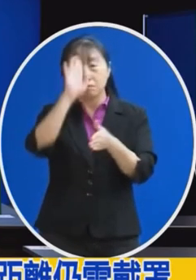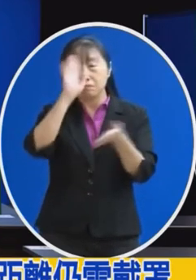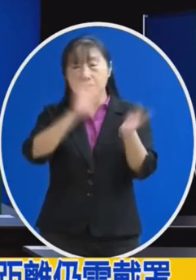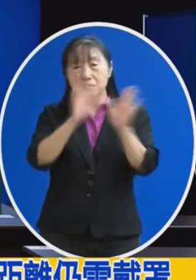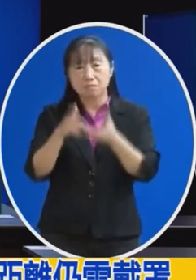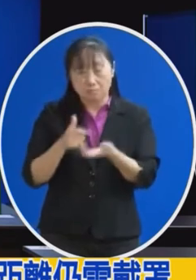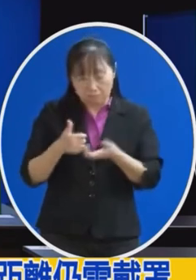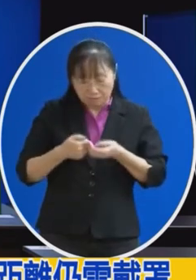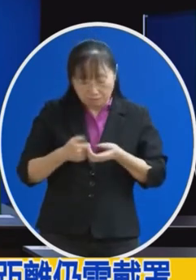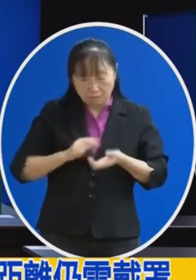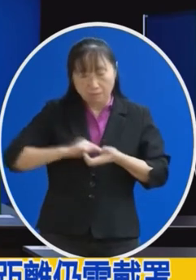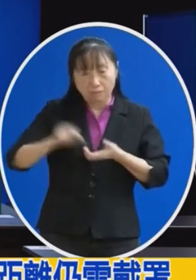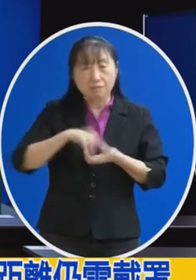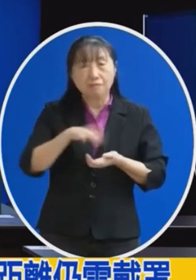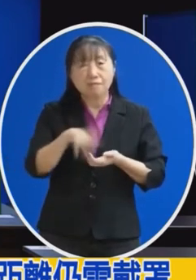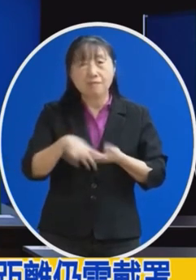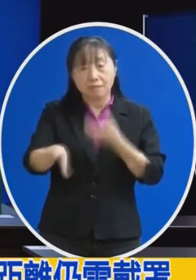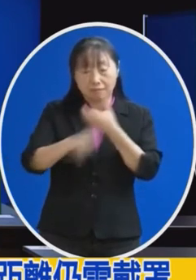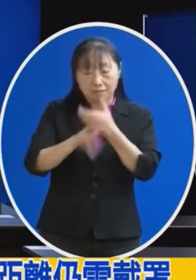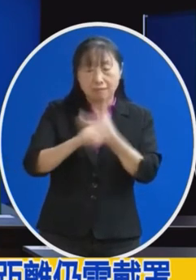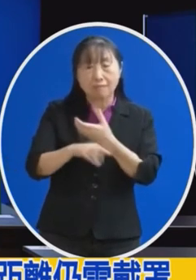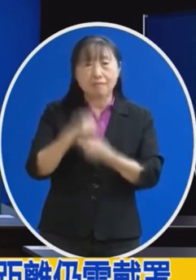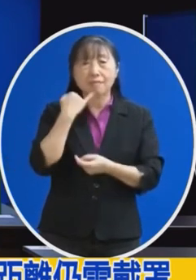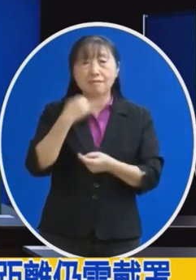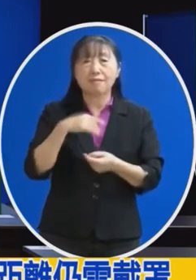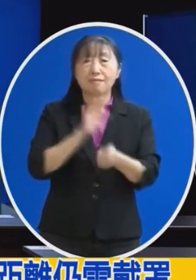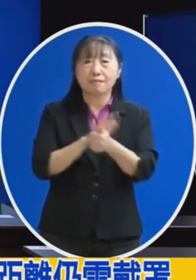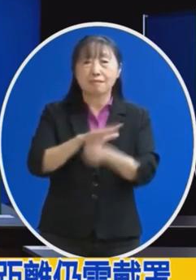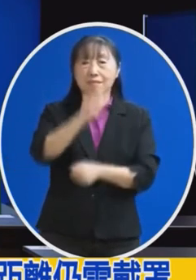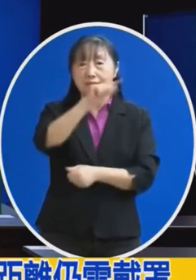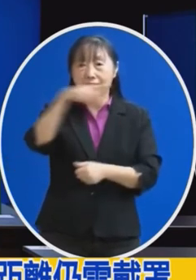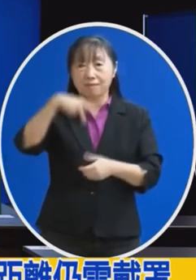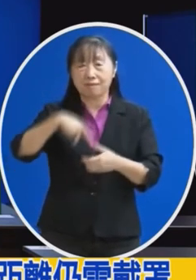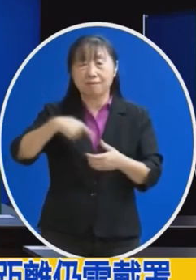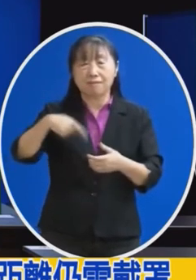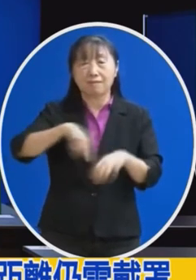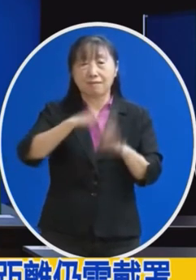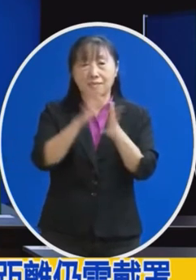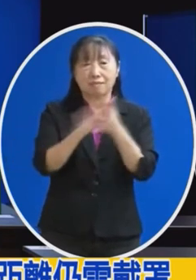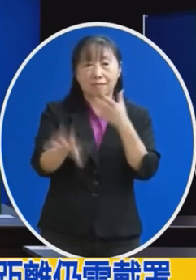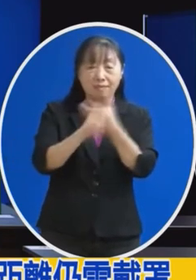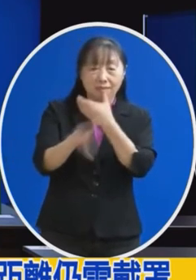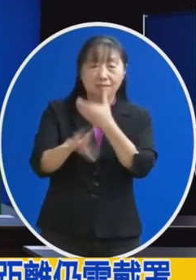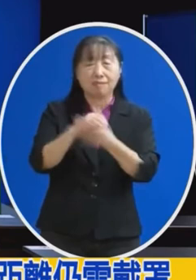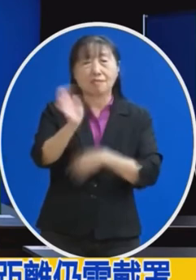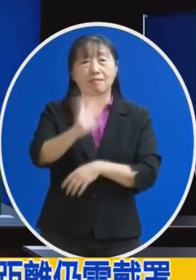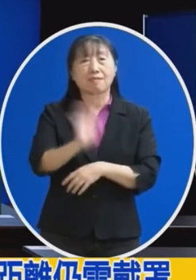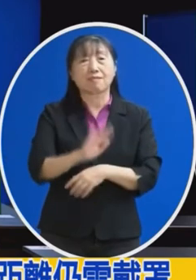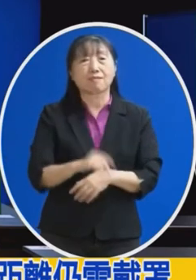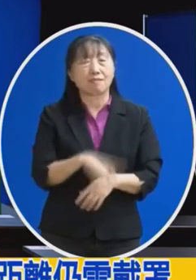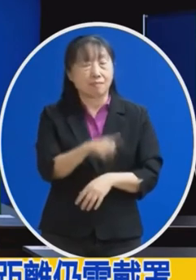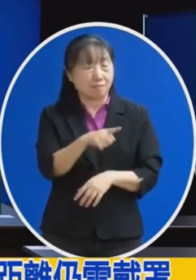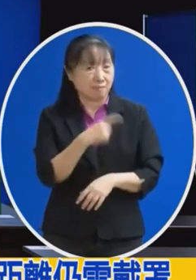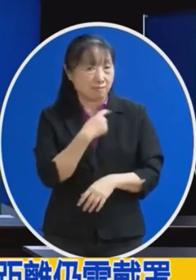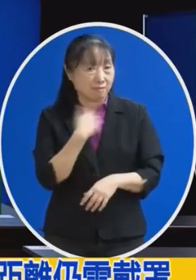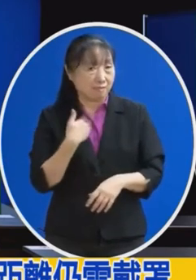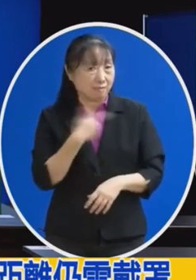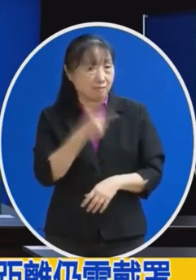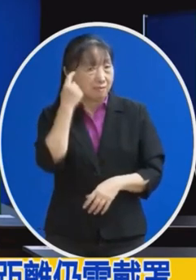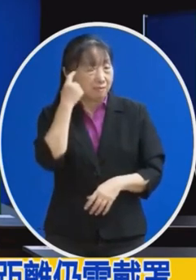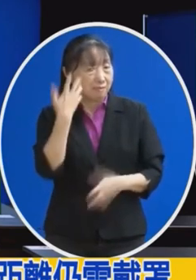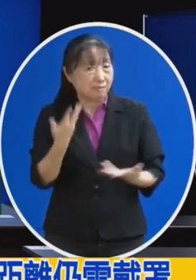简讯十连制，然后或者是直接把 APP 升级，让他们可以不用每到个场所都要登记。想请问指挥中心怎么看？谢